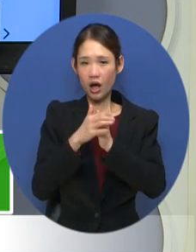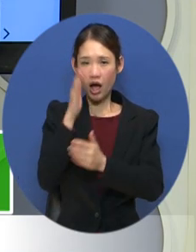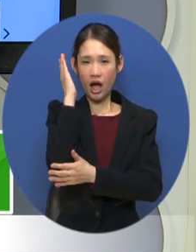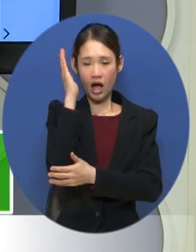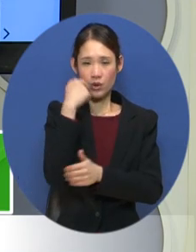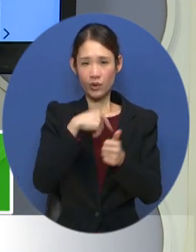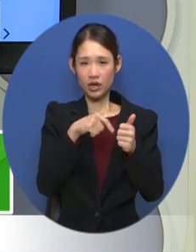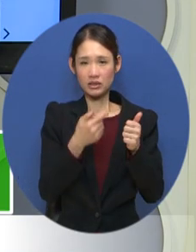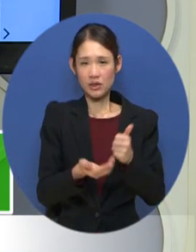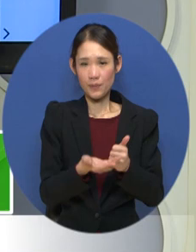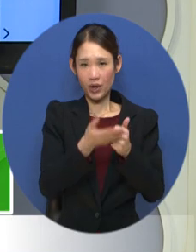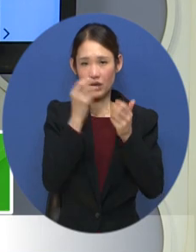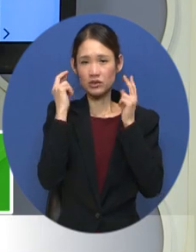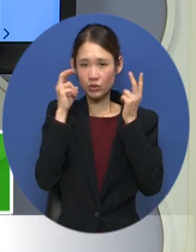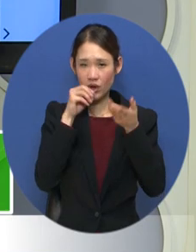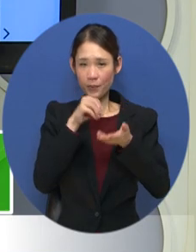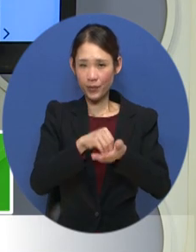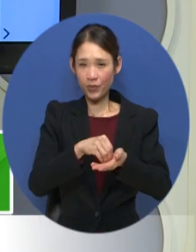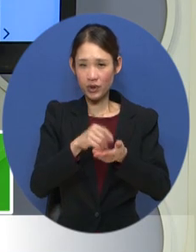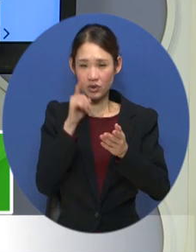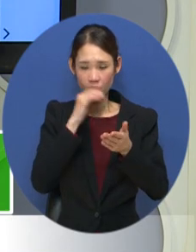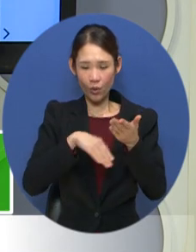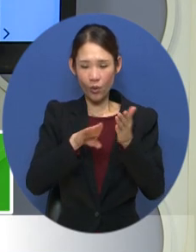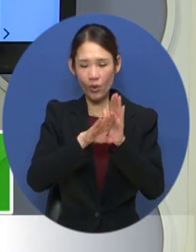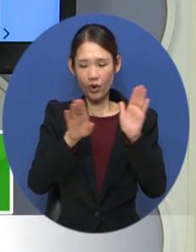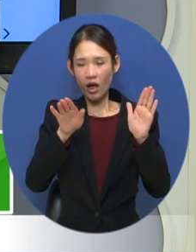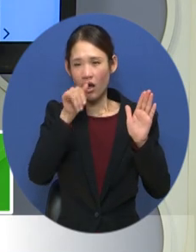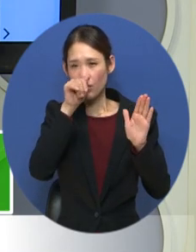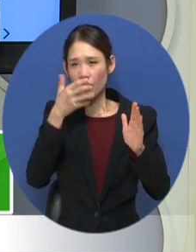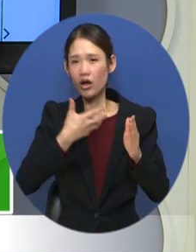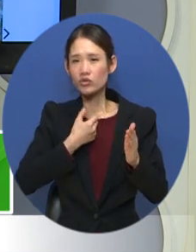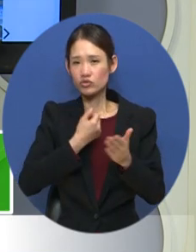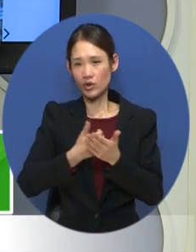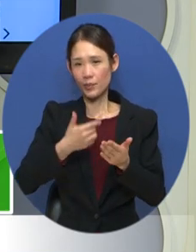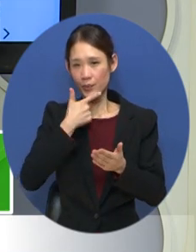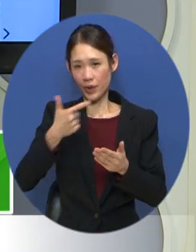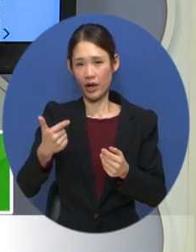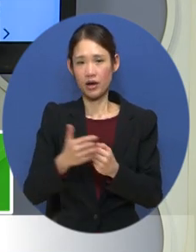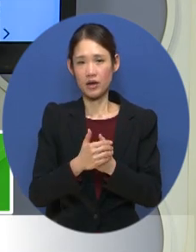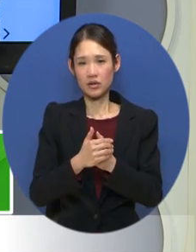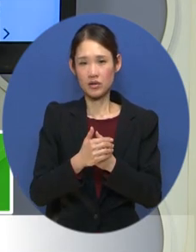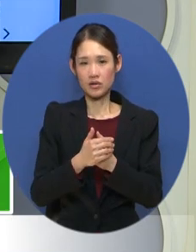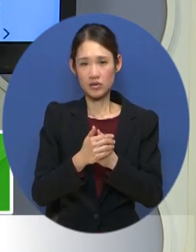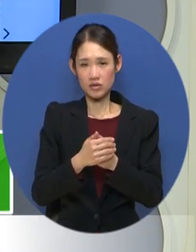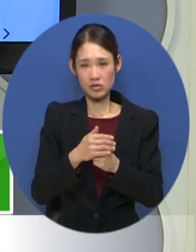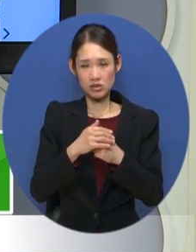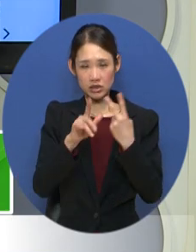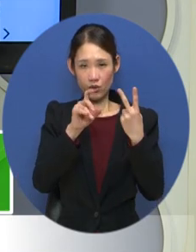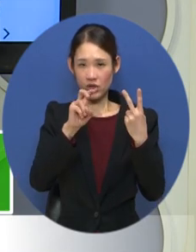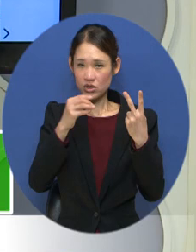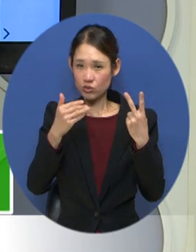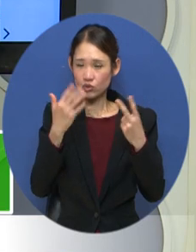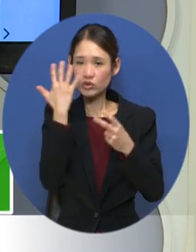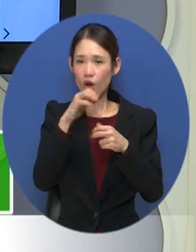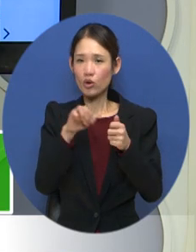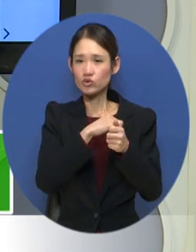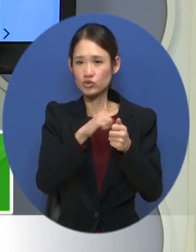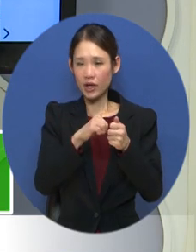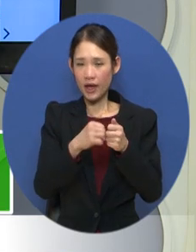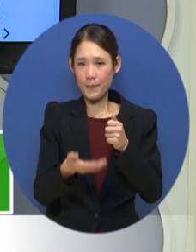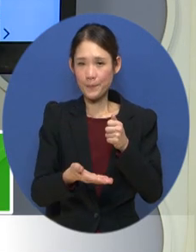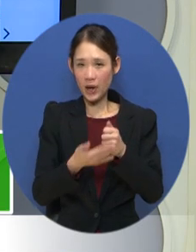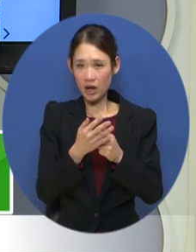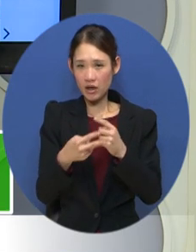재취업한 경우도 있었다고 공개해 충격을 주었는데요 김 의원에 따르면 지난 2월 19일 성추행 혐의로